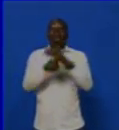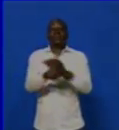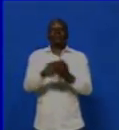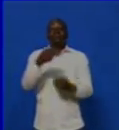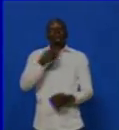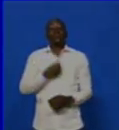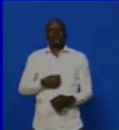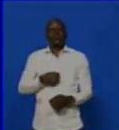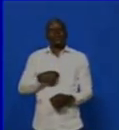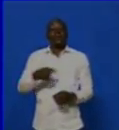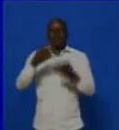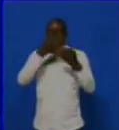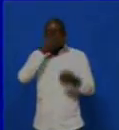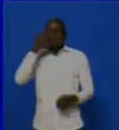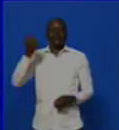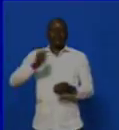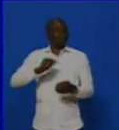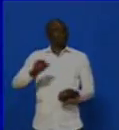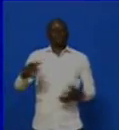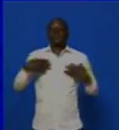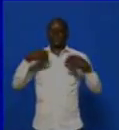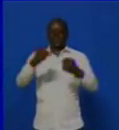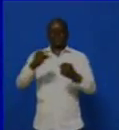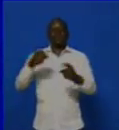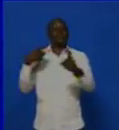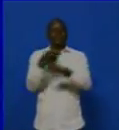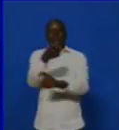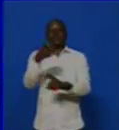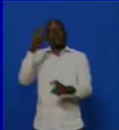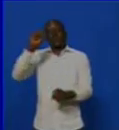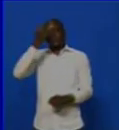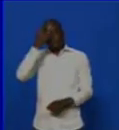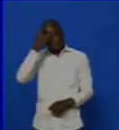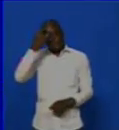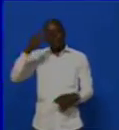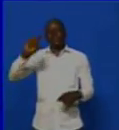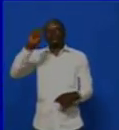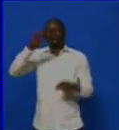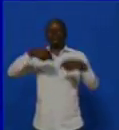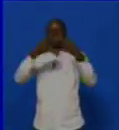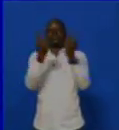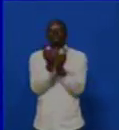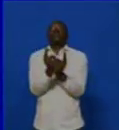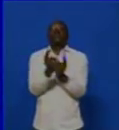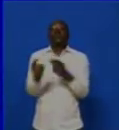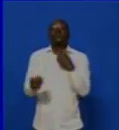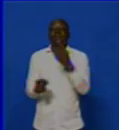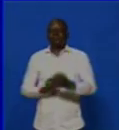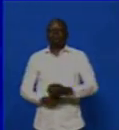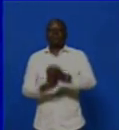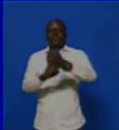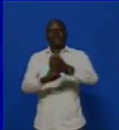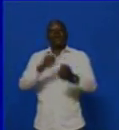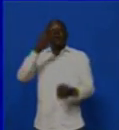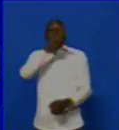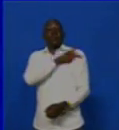prompt rétablissement aux blessés. À l'endroit du gouvernement, le groupe parlementaire MPP réaffirme son soutien à Paul Kabatieba